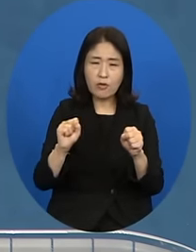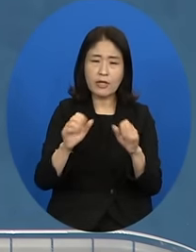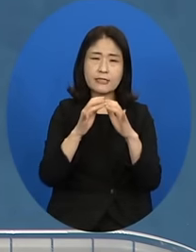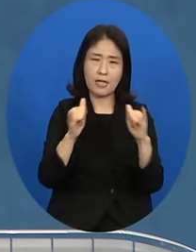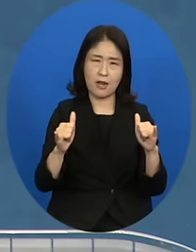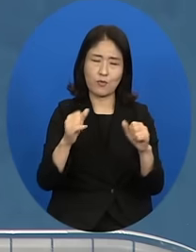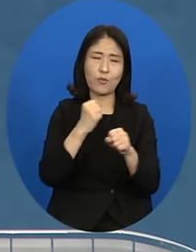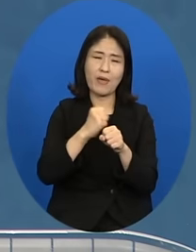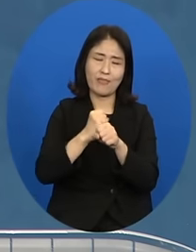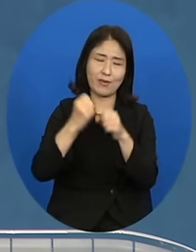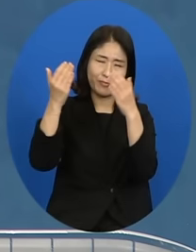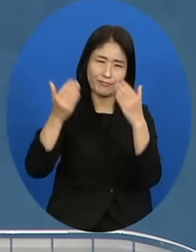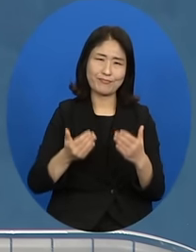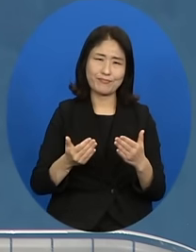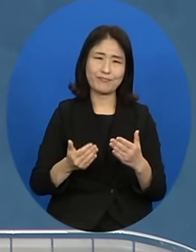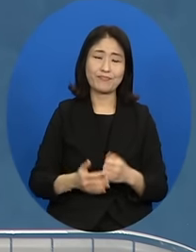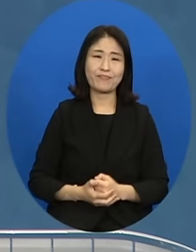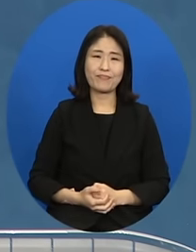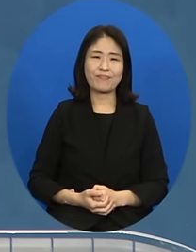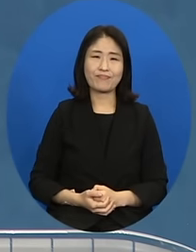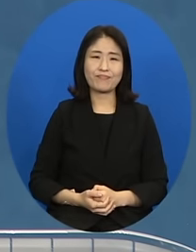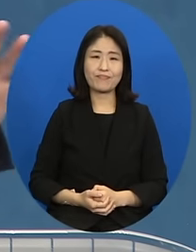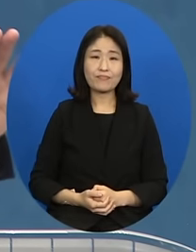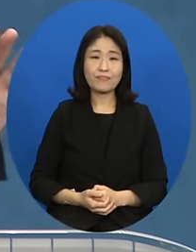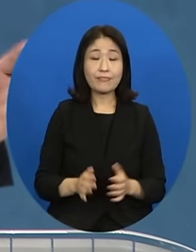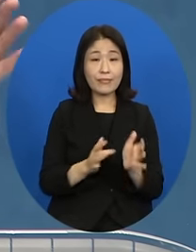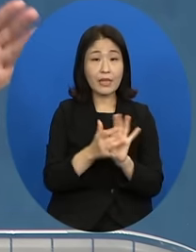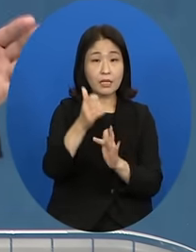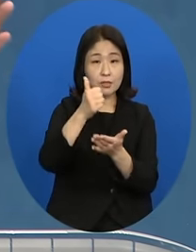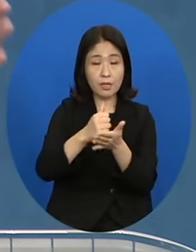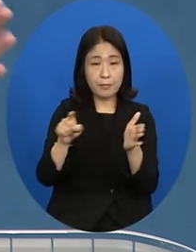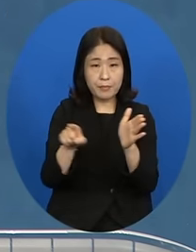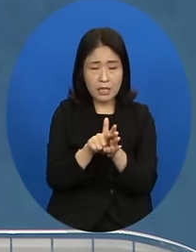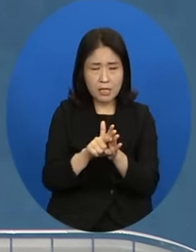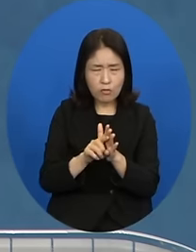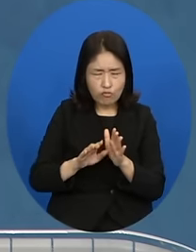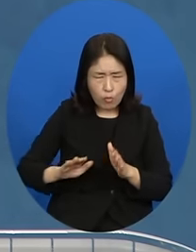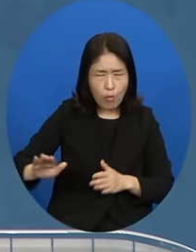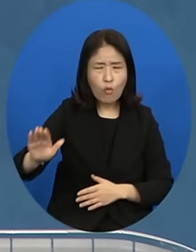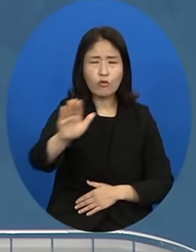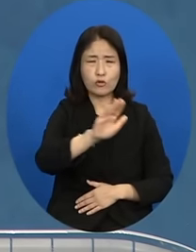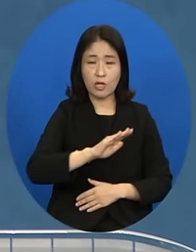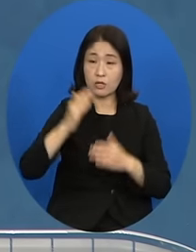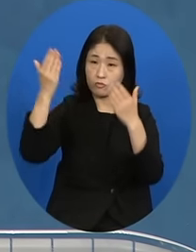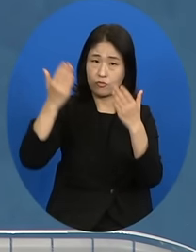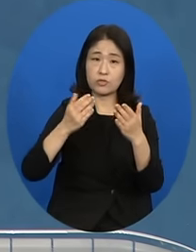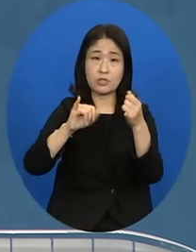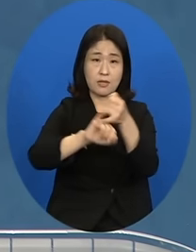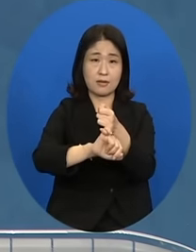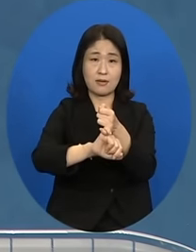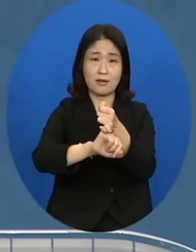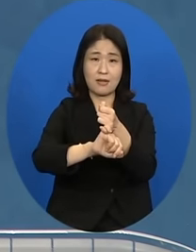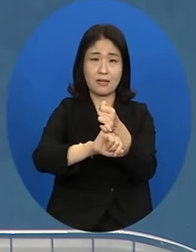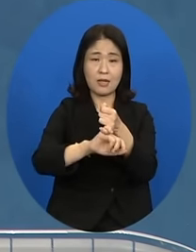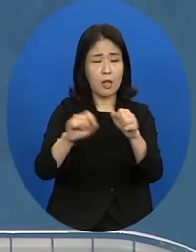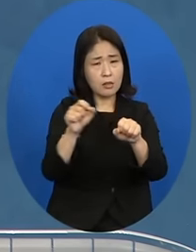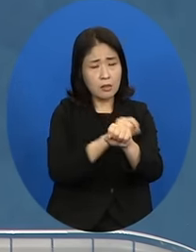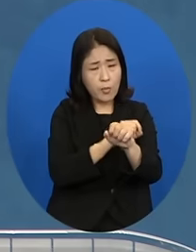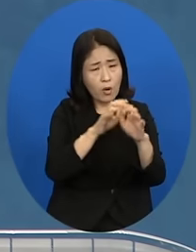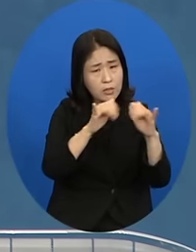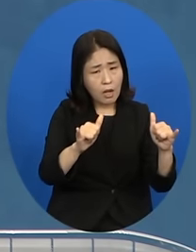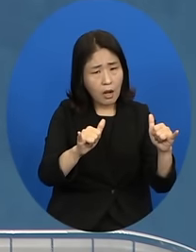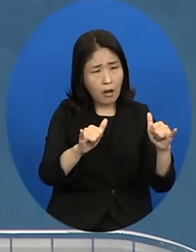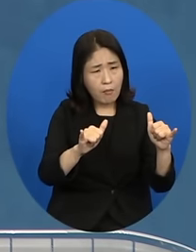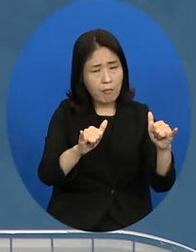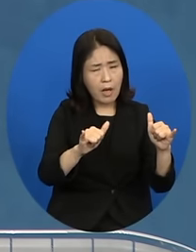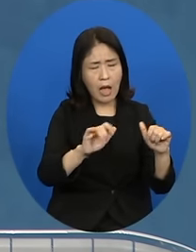세워가십니다. 이건 예수님을 믿는 모든 성도에게 주어진 약속이에요. 특정한 사람만 누릴 수